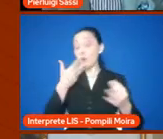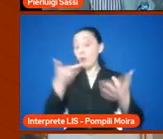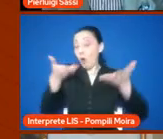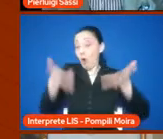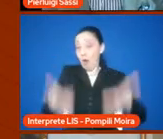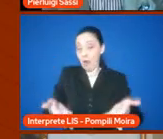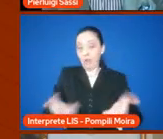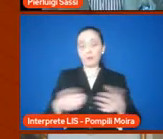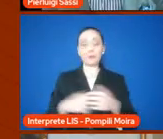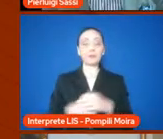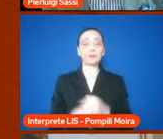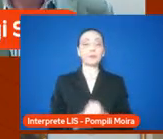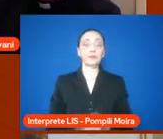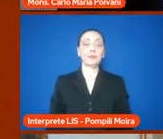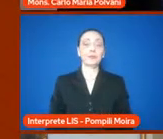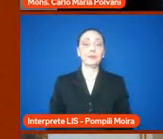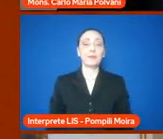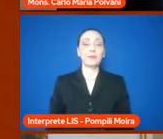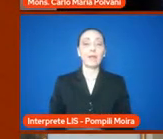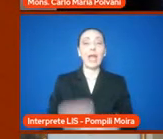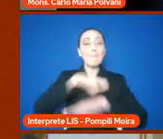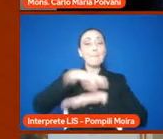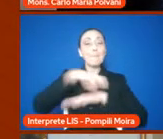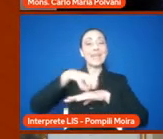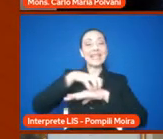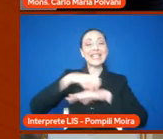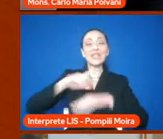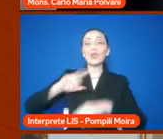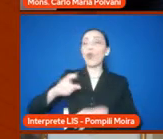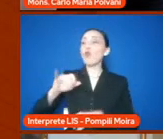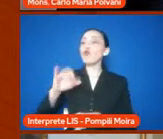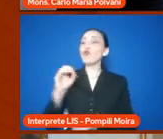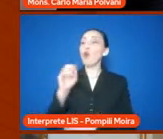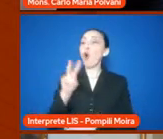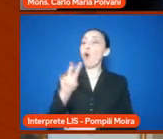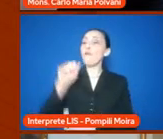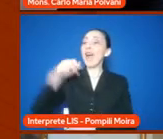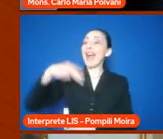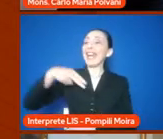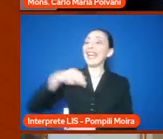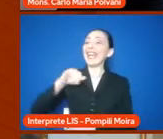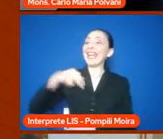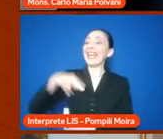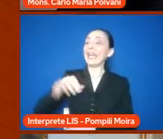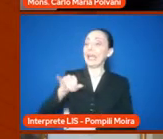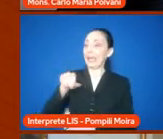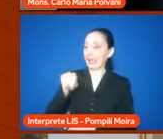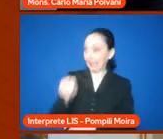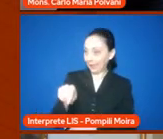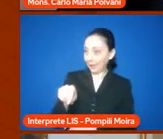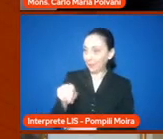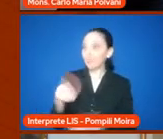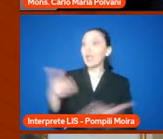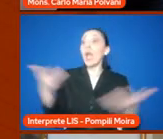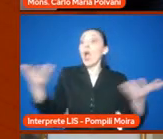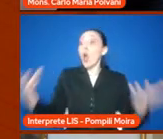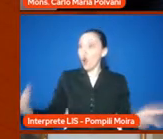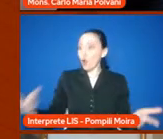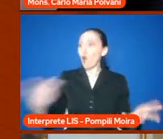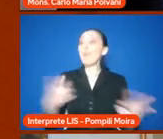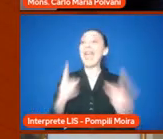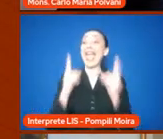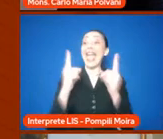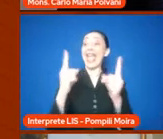Ecco, Ministro Giovannini, siamo, diciamo, nel pieno di una transizione ecologica che è una